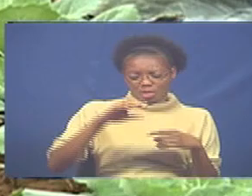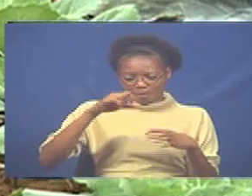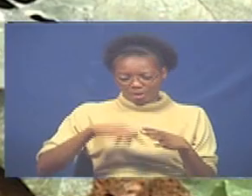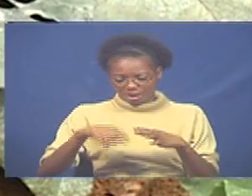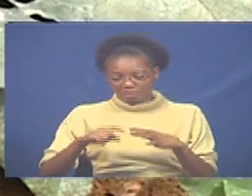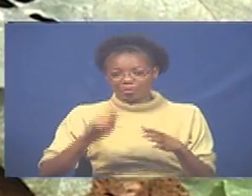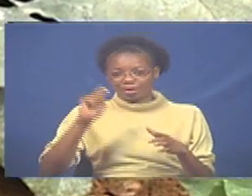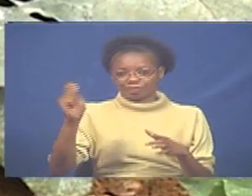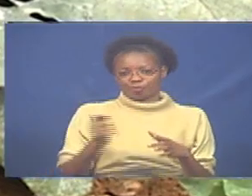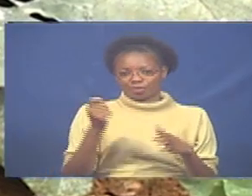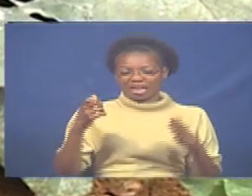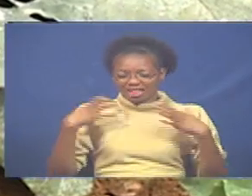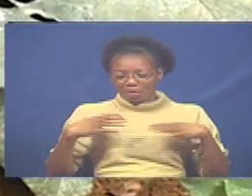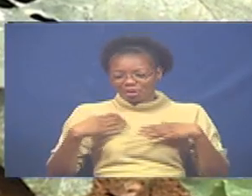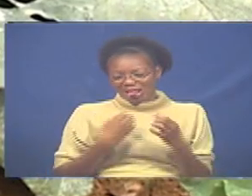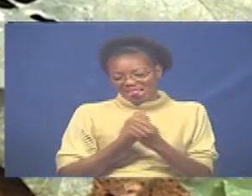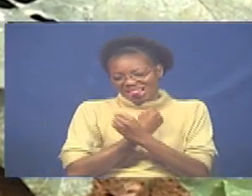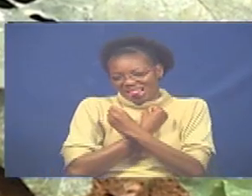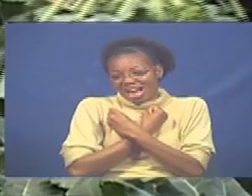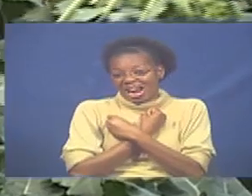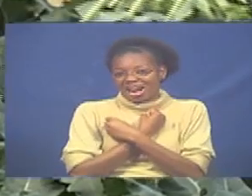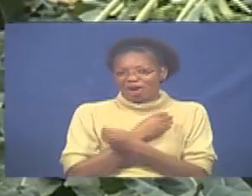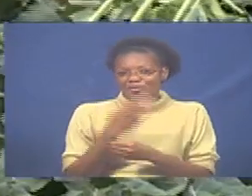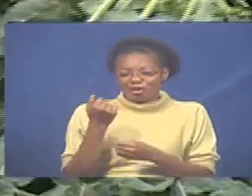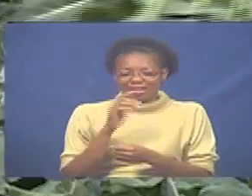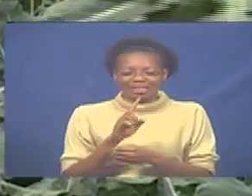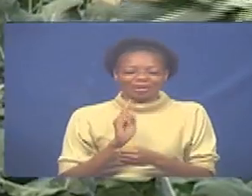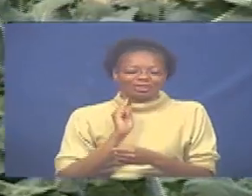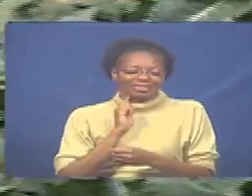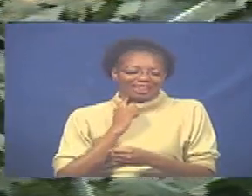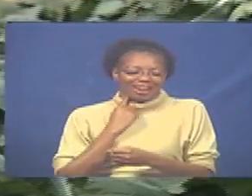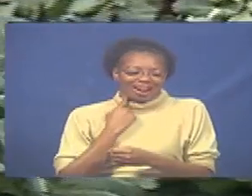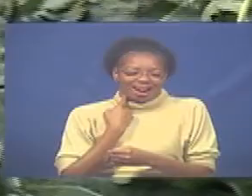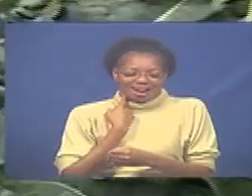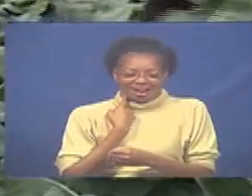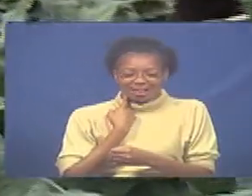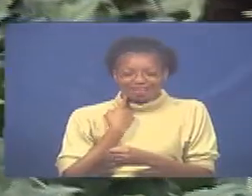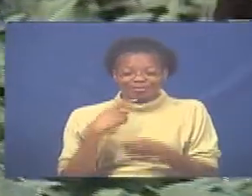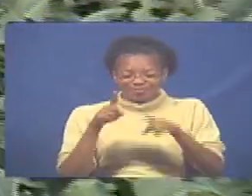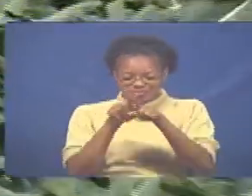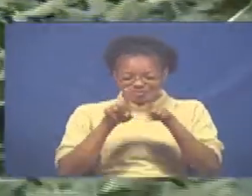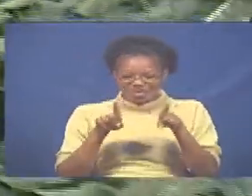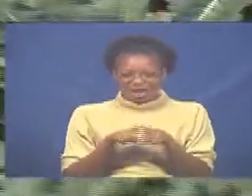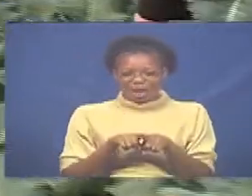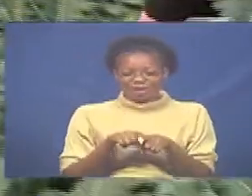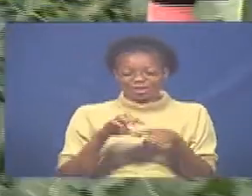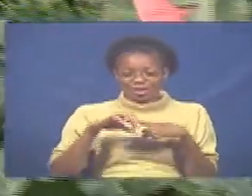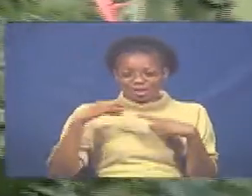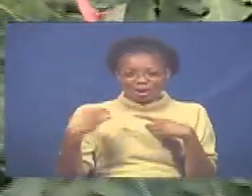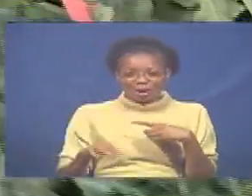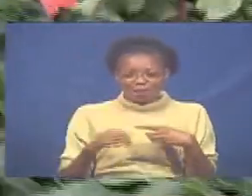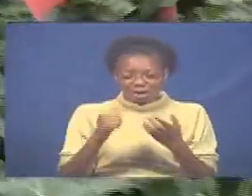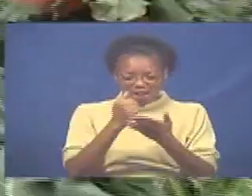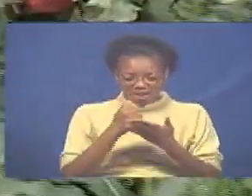wingi huku kwetu nchini. Watu nao huzipenda kwani mbali na utamu baada ya kukaangwa vizuri, mboga huwa